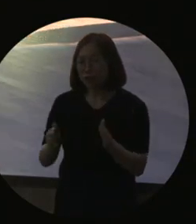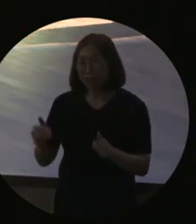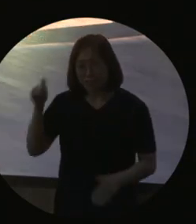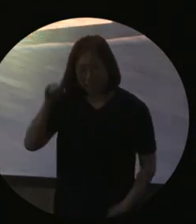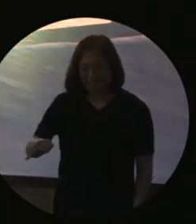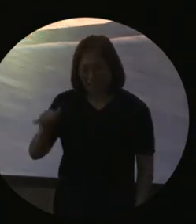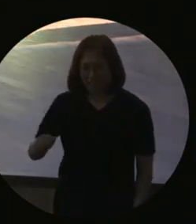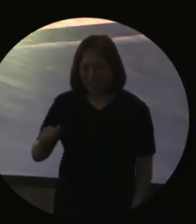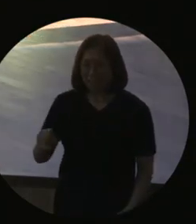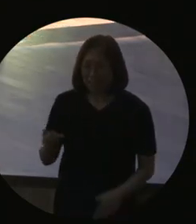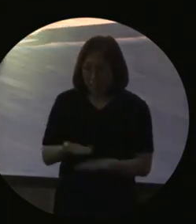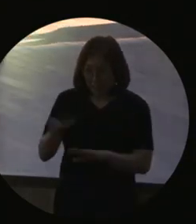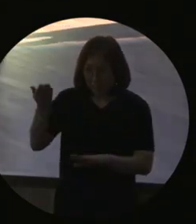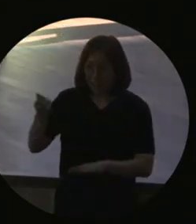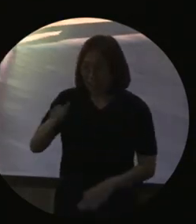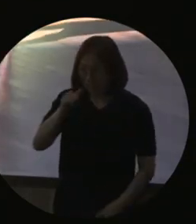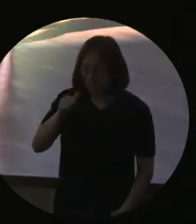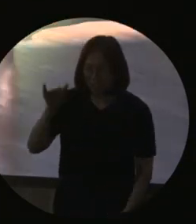있어, 있어, 엄마. 끊어.